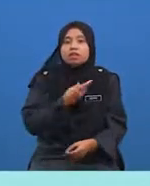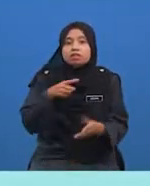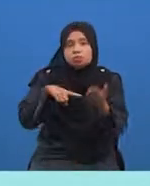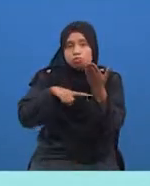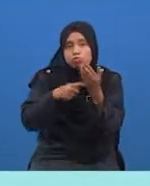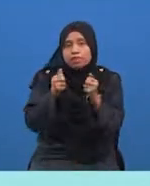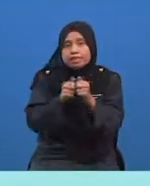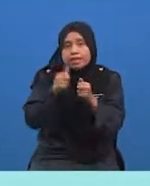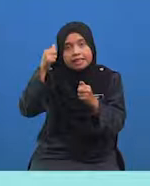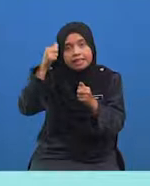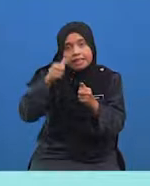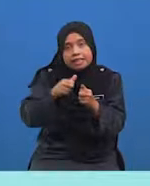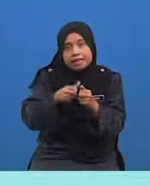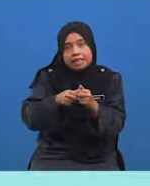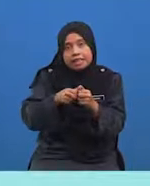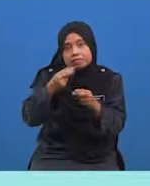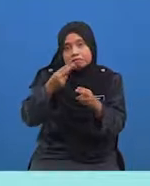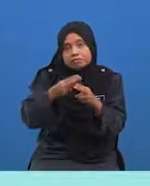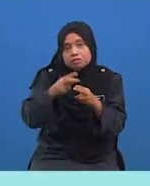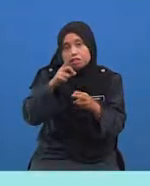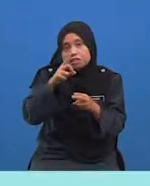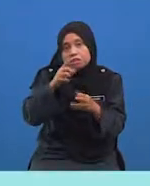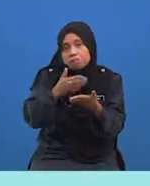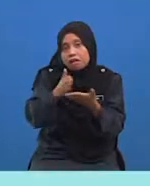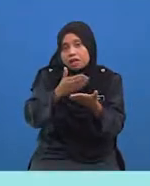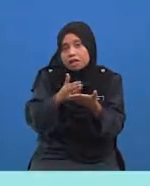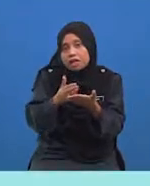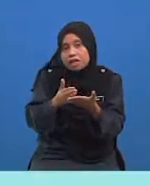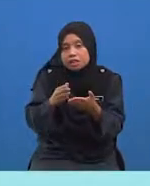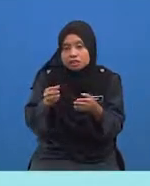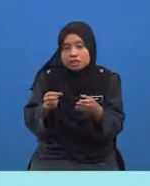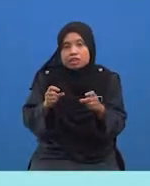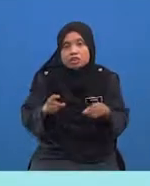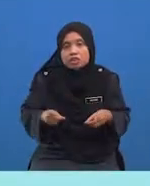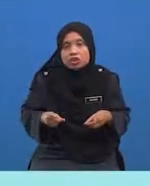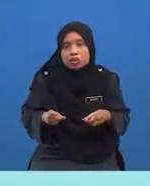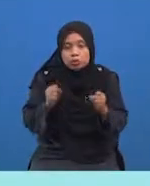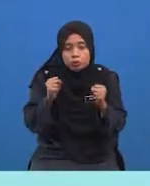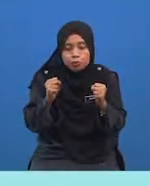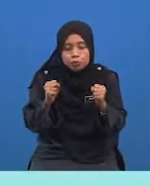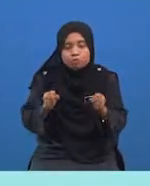Kita mulakan dengan mengingat nama iklim di bahagian zon sejuk sederhana.